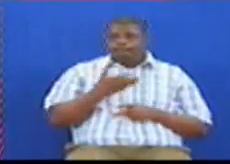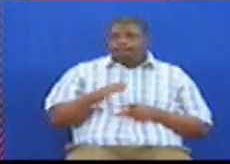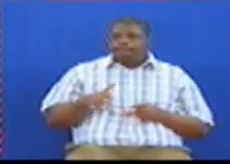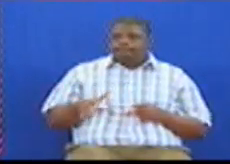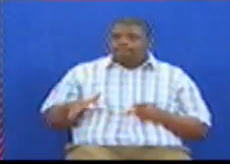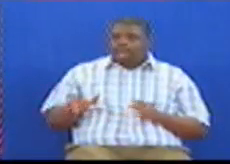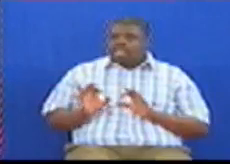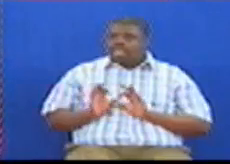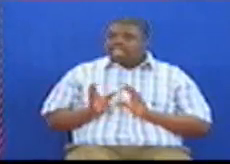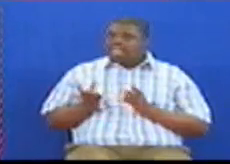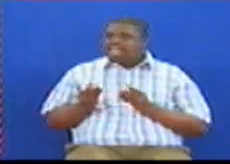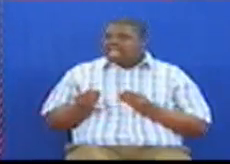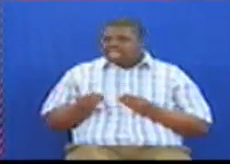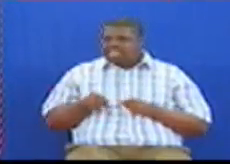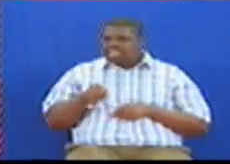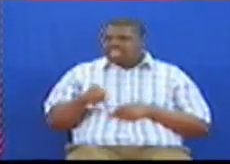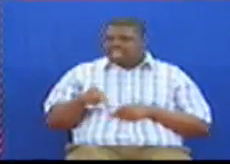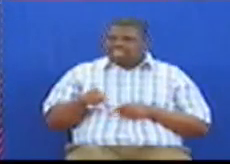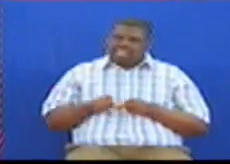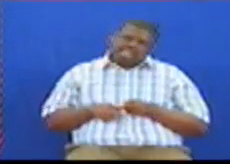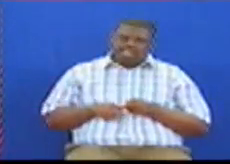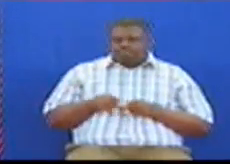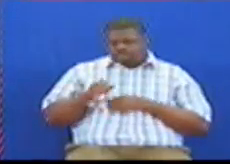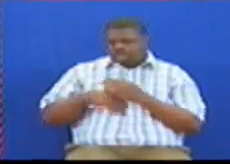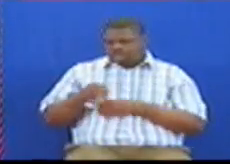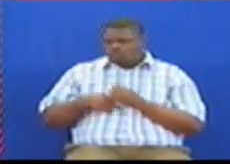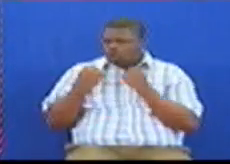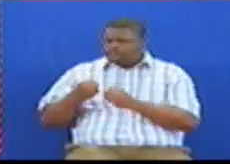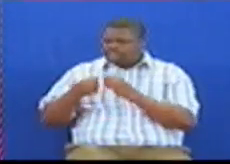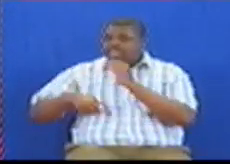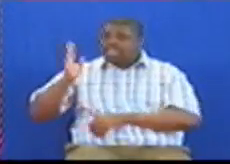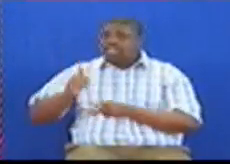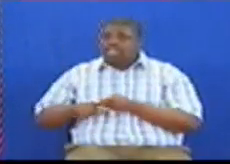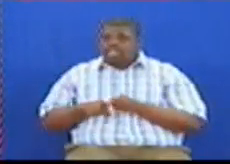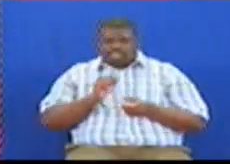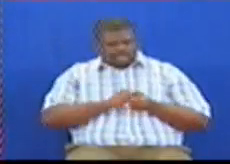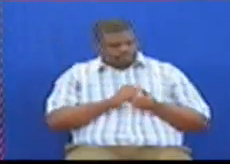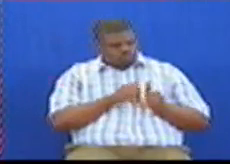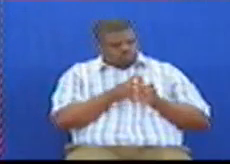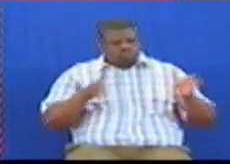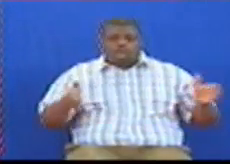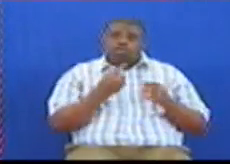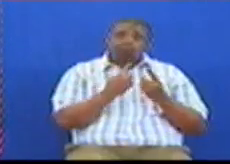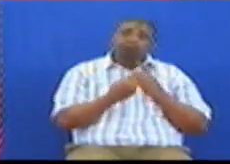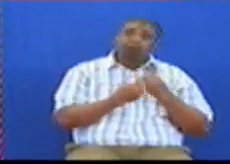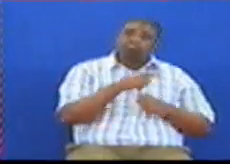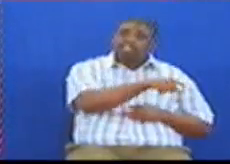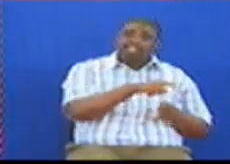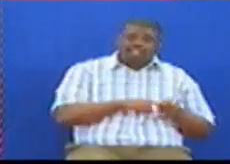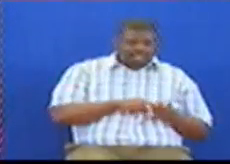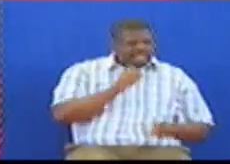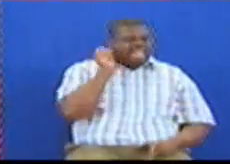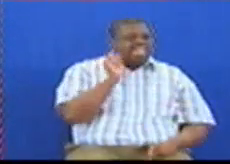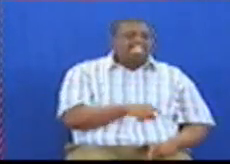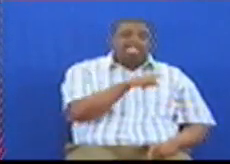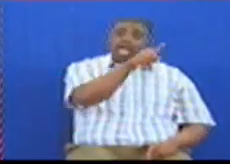michakato hii inatuimarisha zaidi. Mheshimiwa naibu spika, nina jambo moja kubwa nataka nizungumze. Manispaa ya Iringa ni moja ya